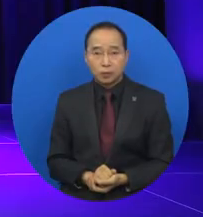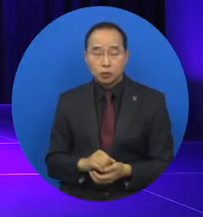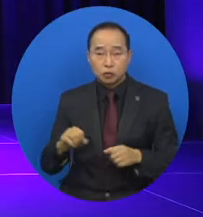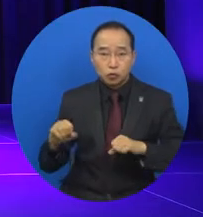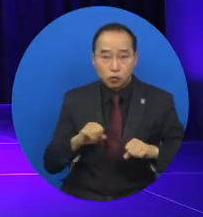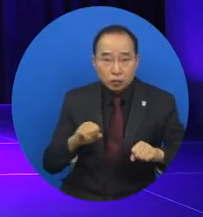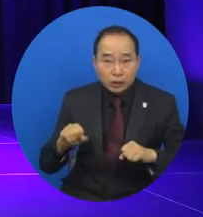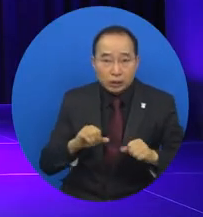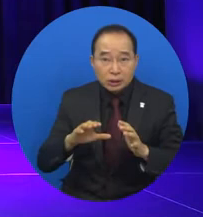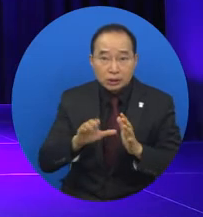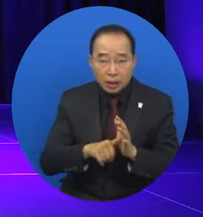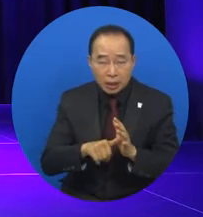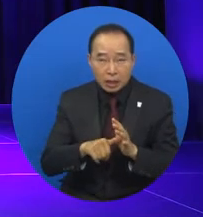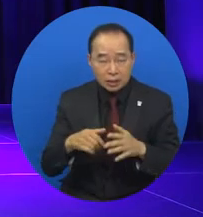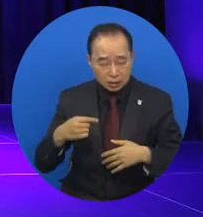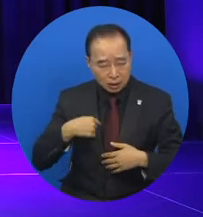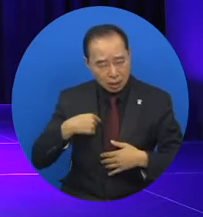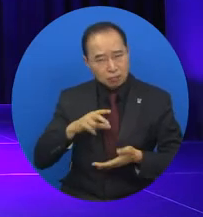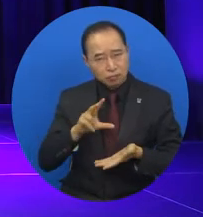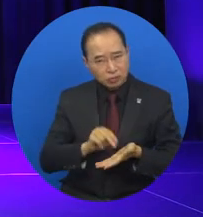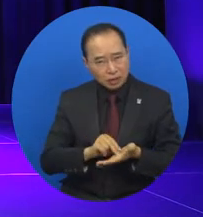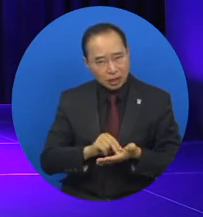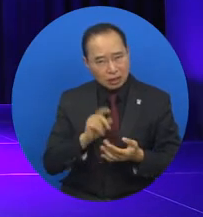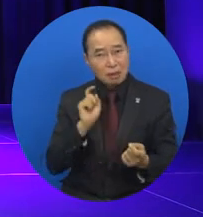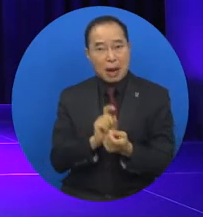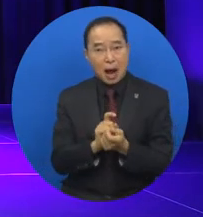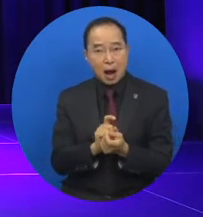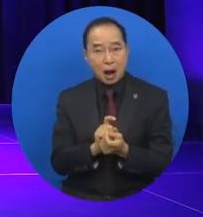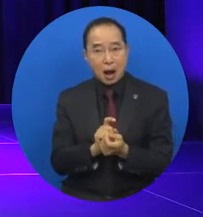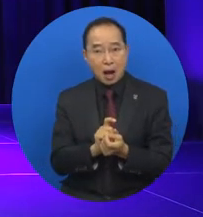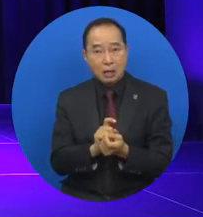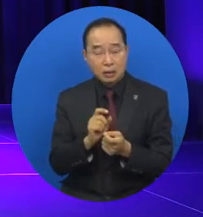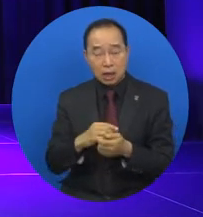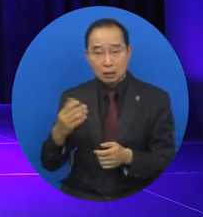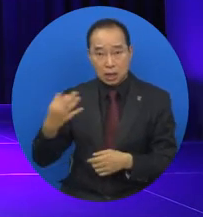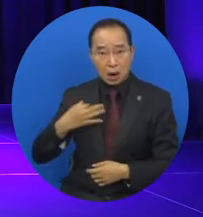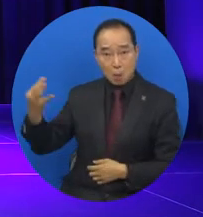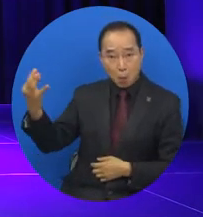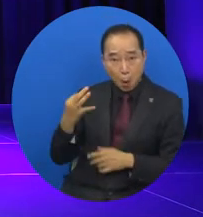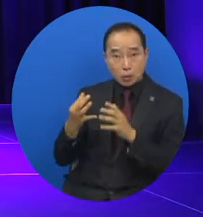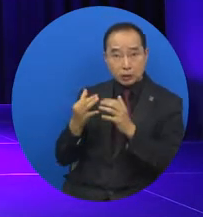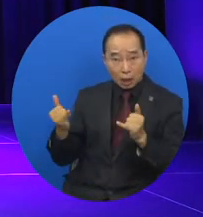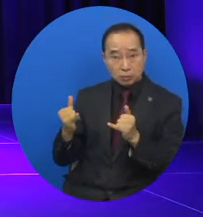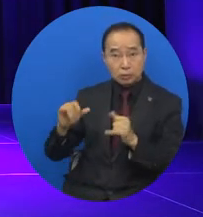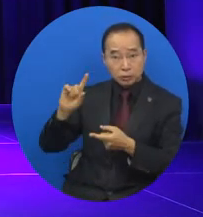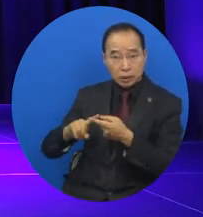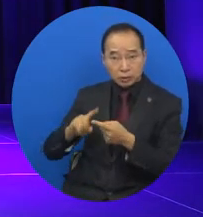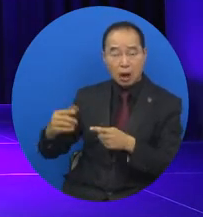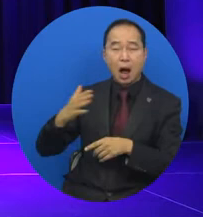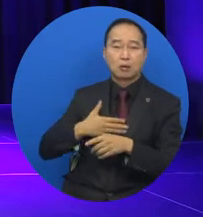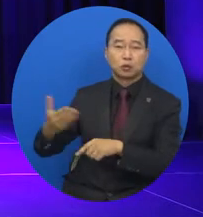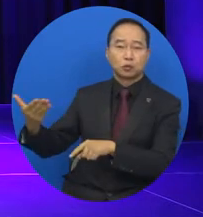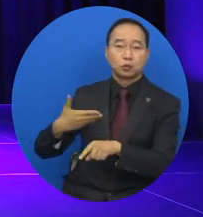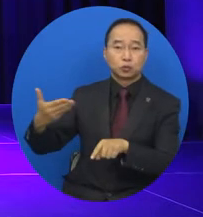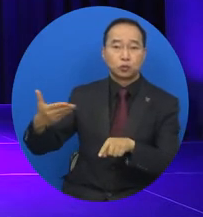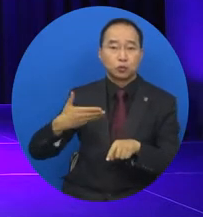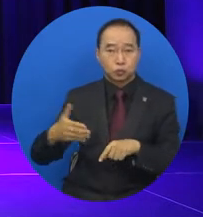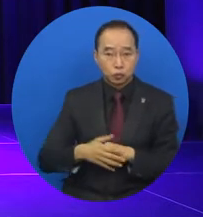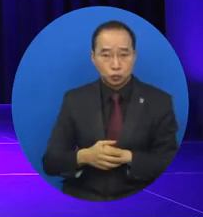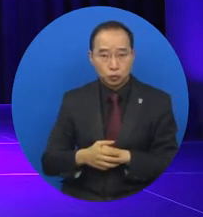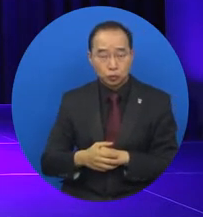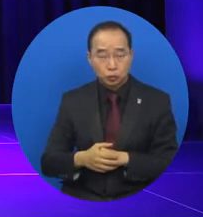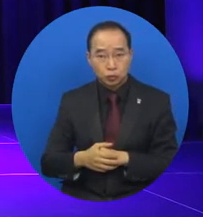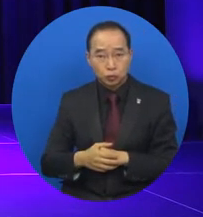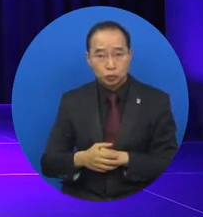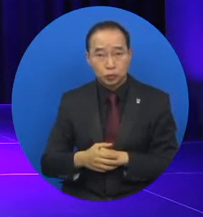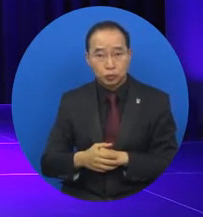움직이면서 자기 이슈들을 만나게 되고 목격자들은 그것들을 피드백해 주면서 세 가지